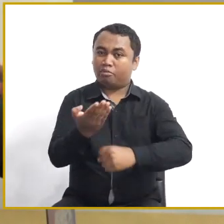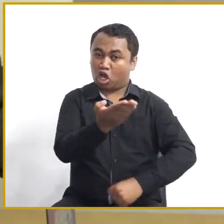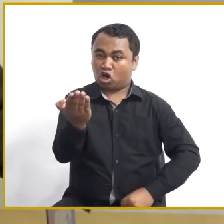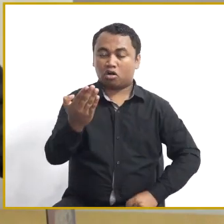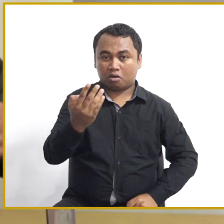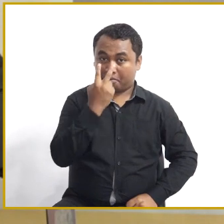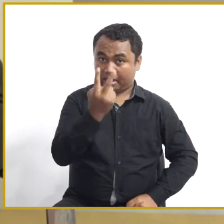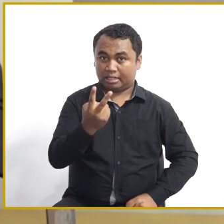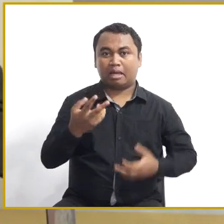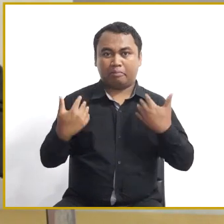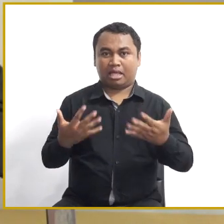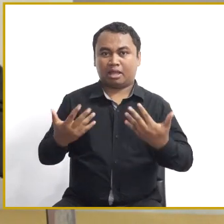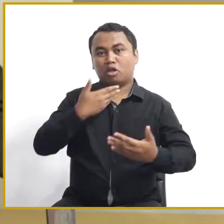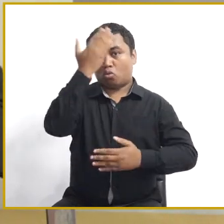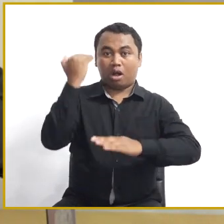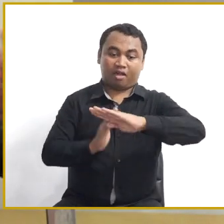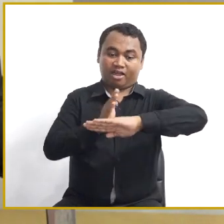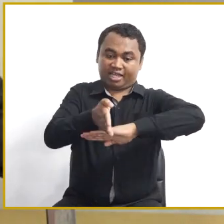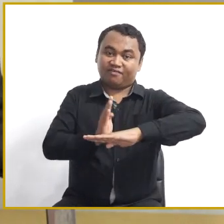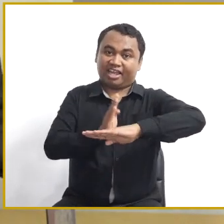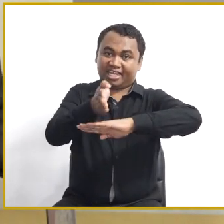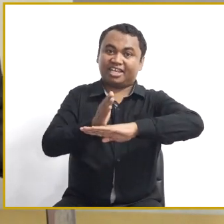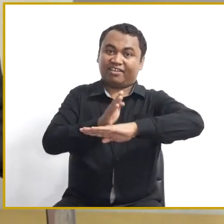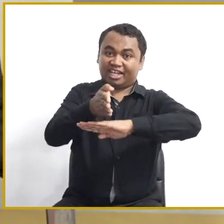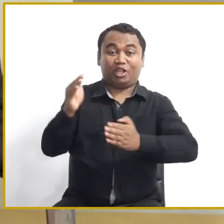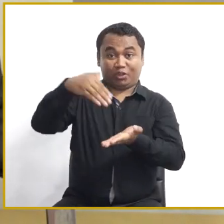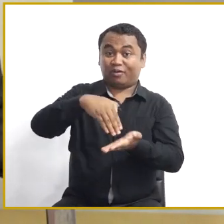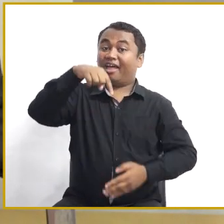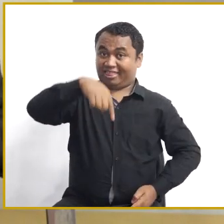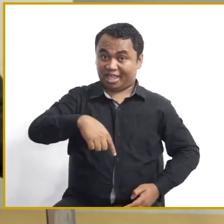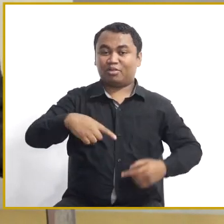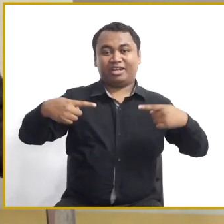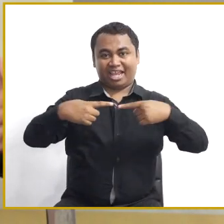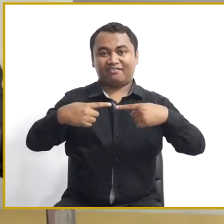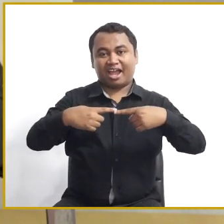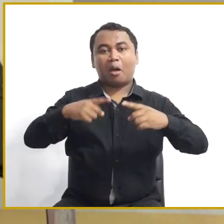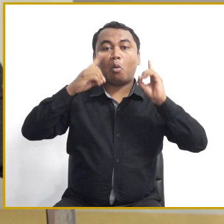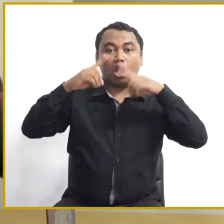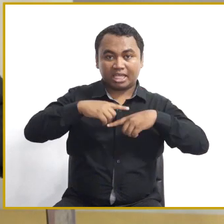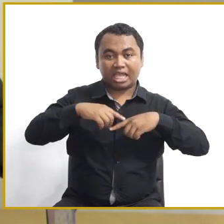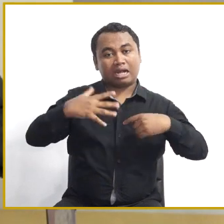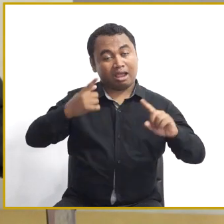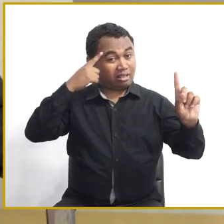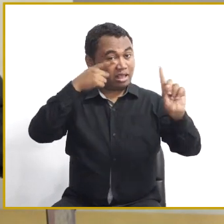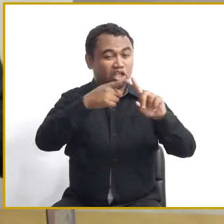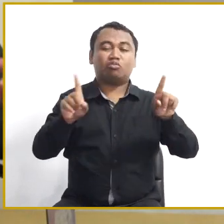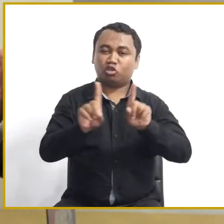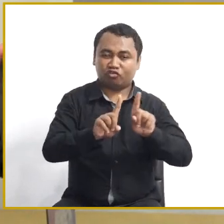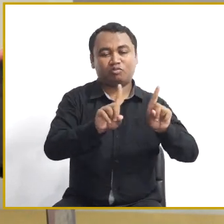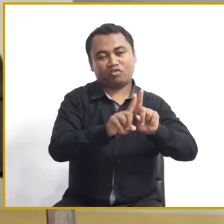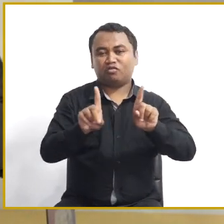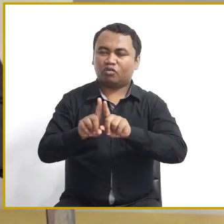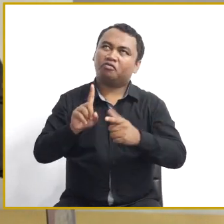dehibe ny nandalo teto amin'ny toterako ty a mety mitovitovy daholo ny politika sy ny vina resana samy